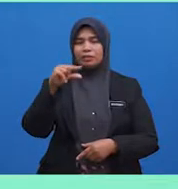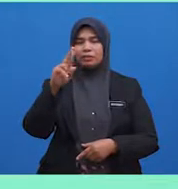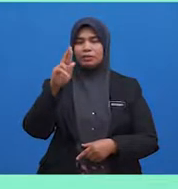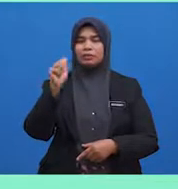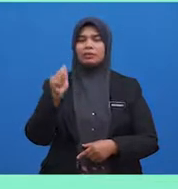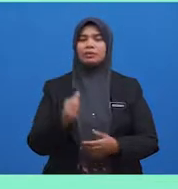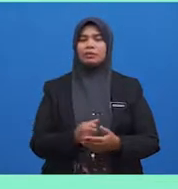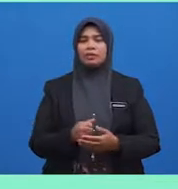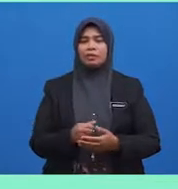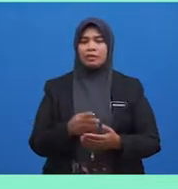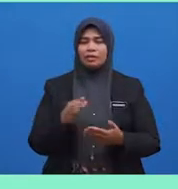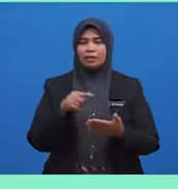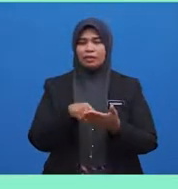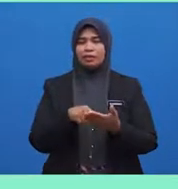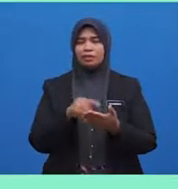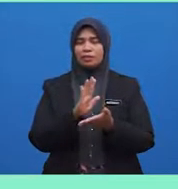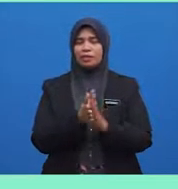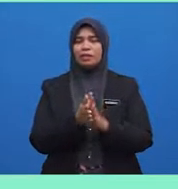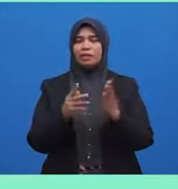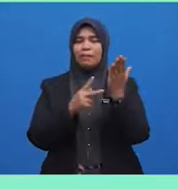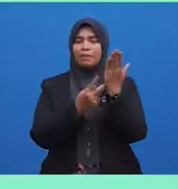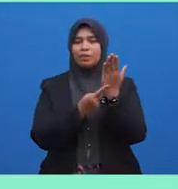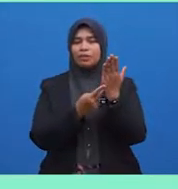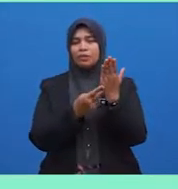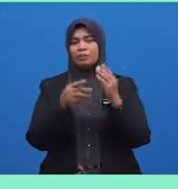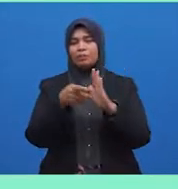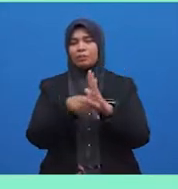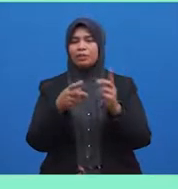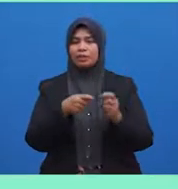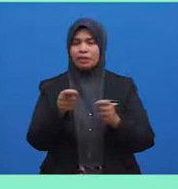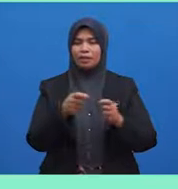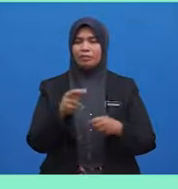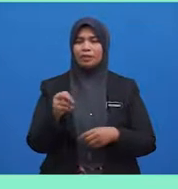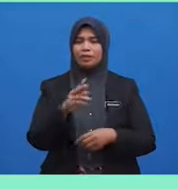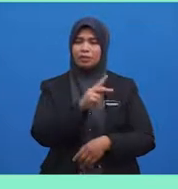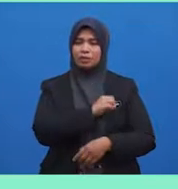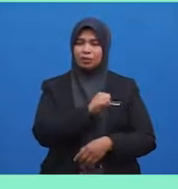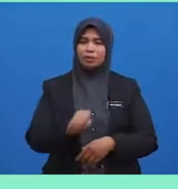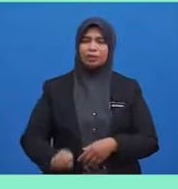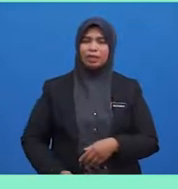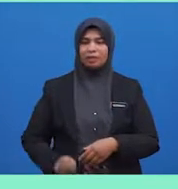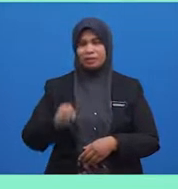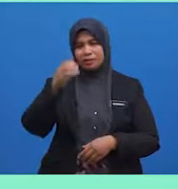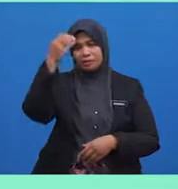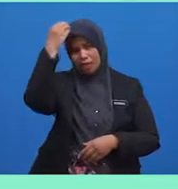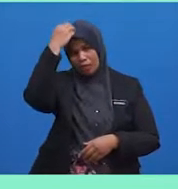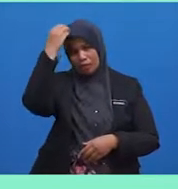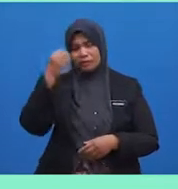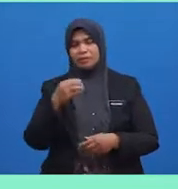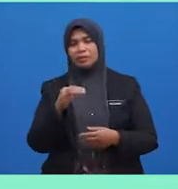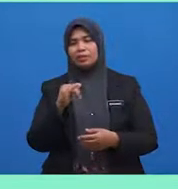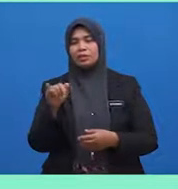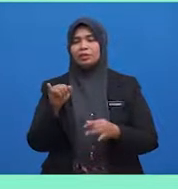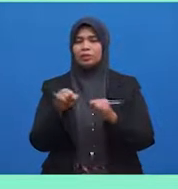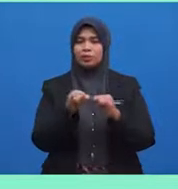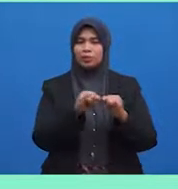Langat berperanan sebagai pusat pentadbiran Kesultanan Selangor. Jugra juga menjadi pusat